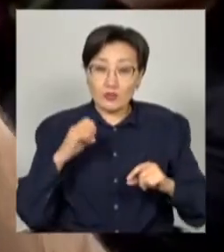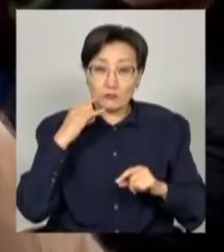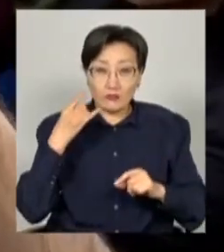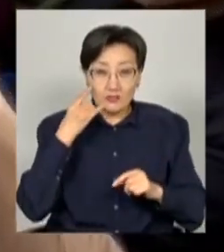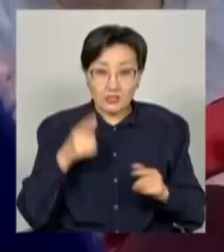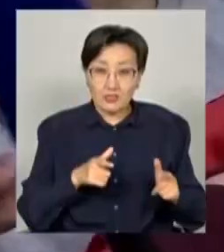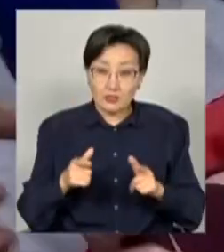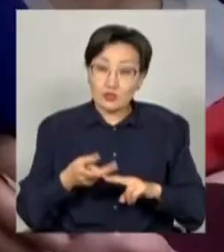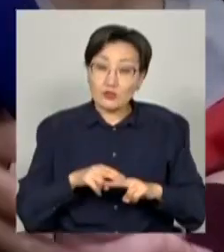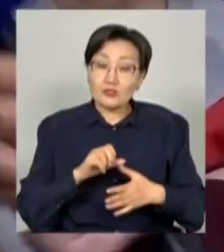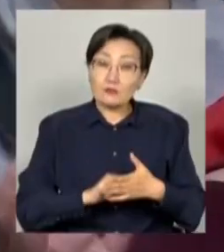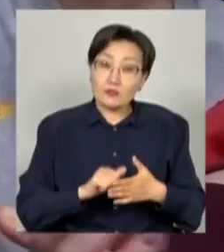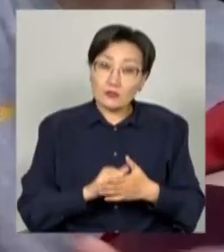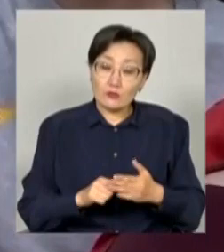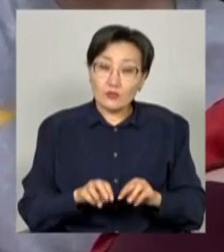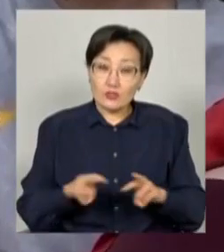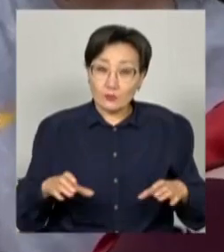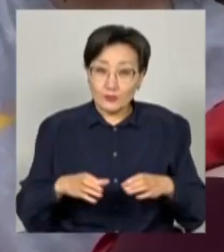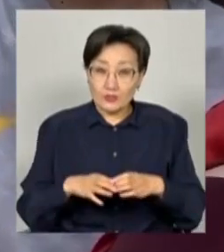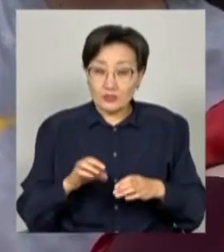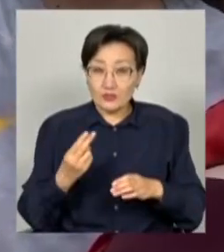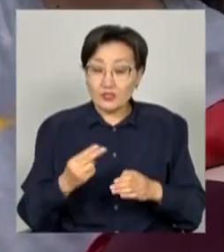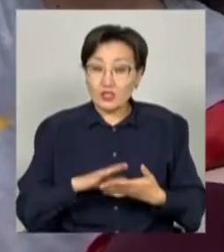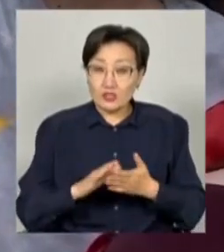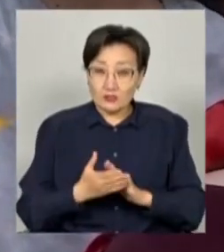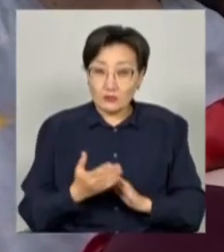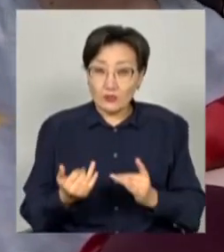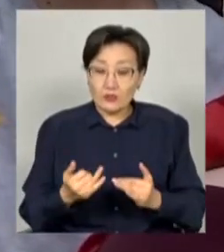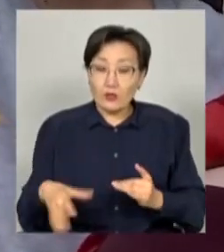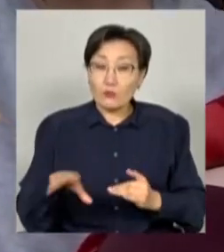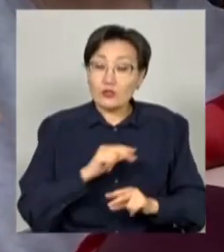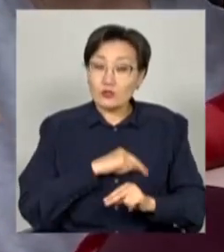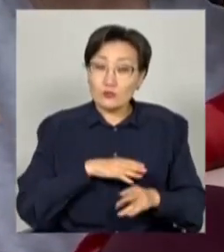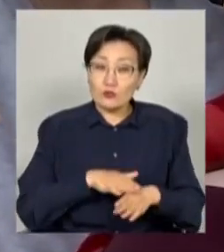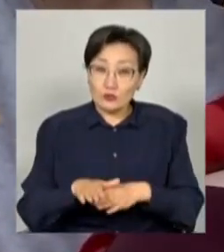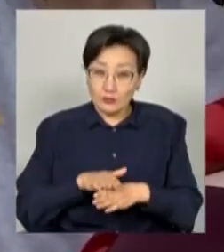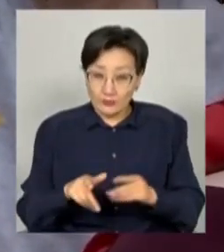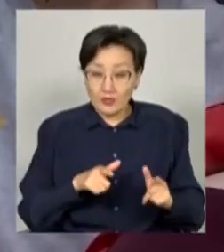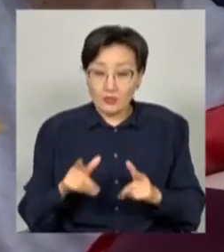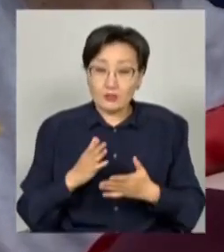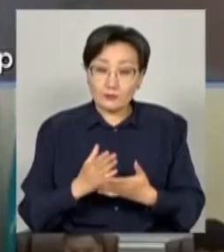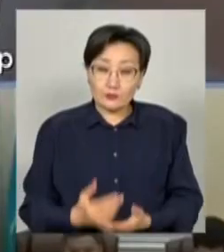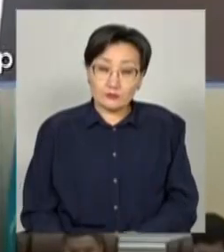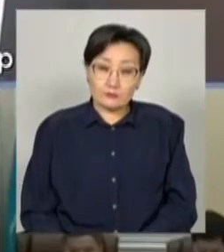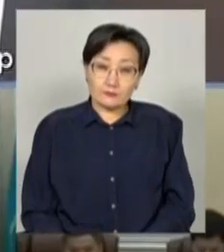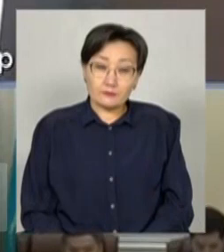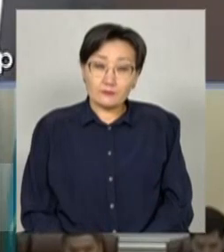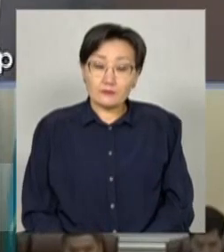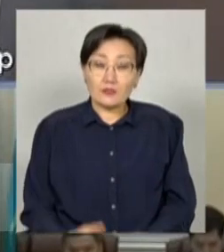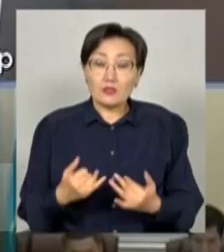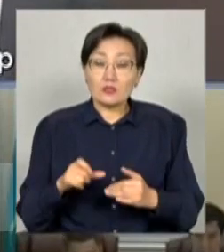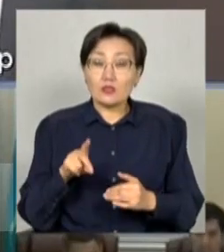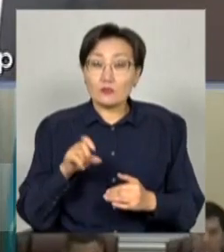дайын. Сол себепте үкімет мына әлеуметтік жағынан бүкіл шаруаны істеп дайындап қойды.